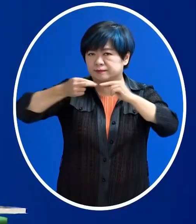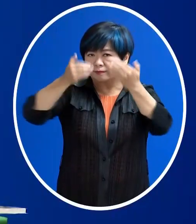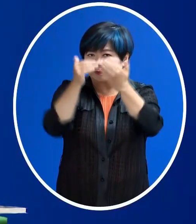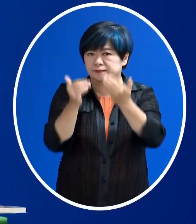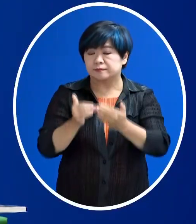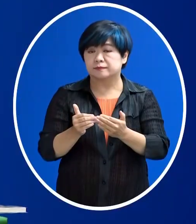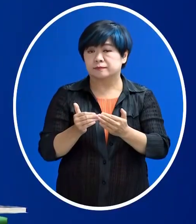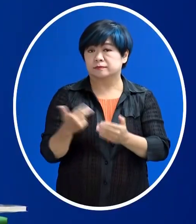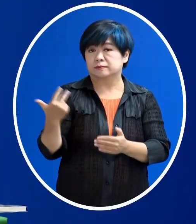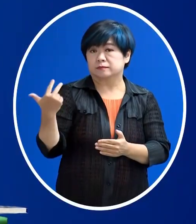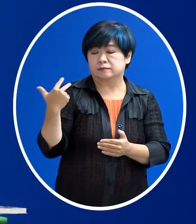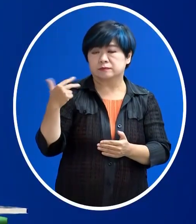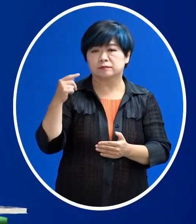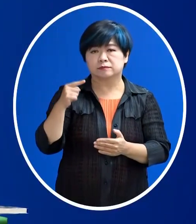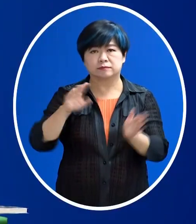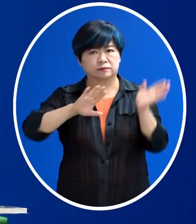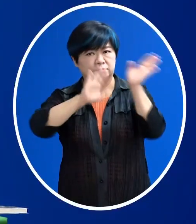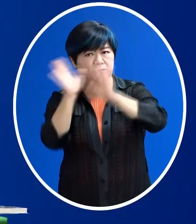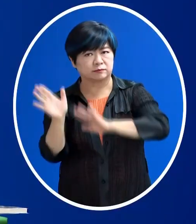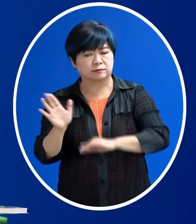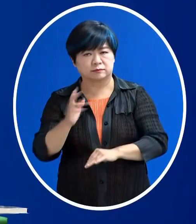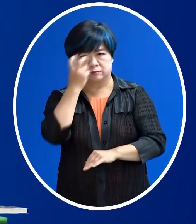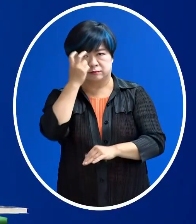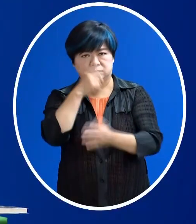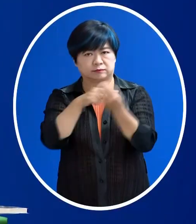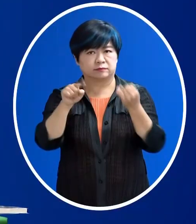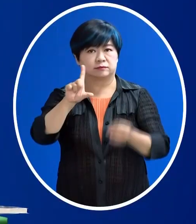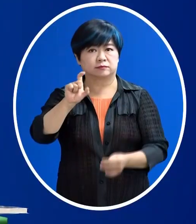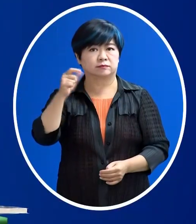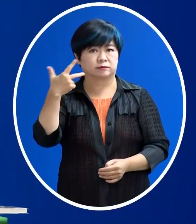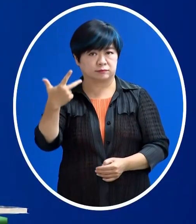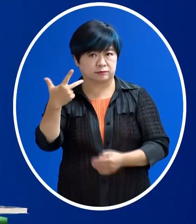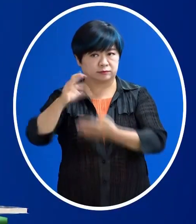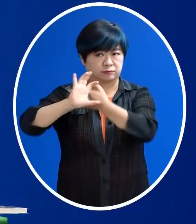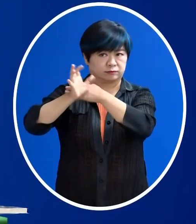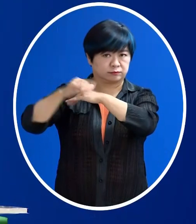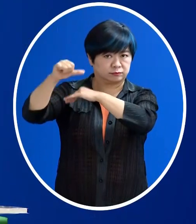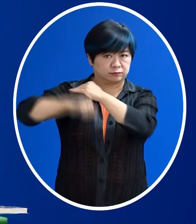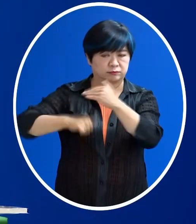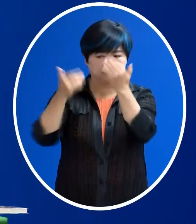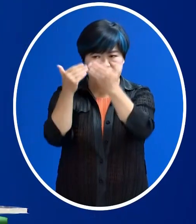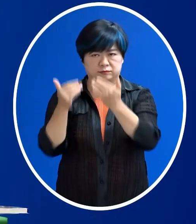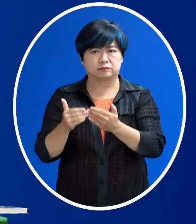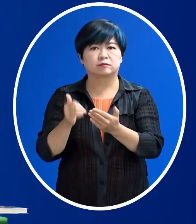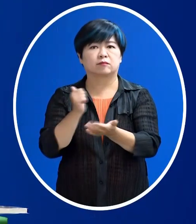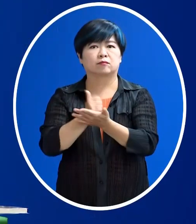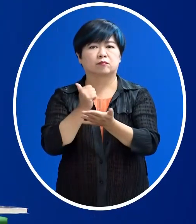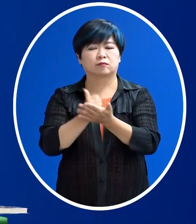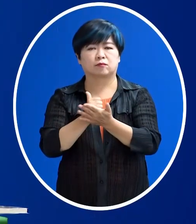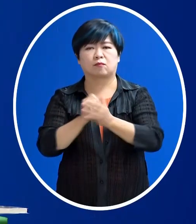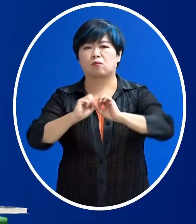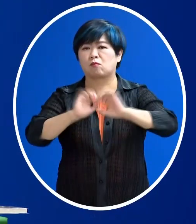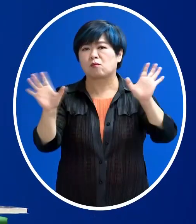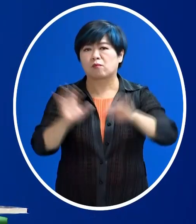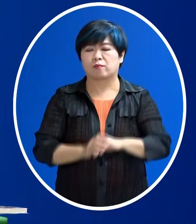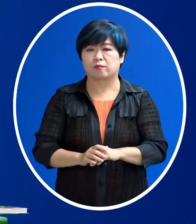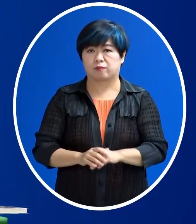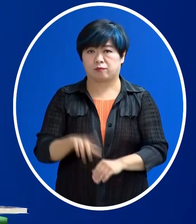我们上周是有检验67例的这个境外移入的定序有成功完成结果，然后其